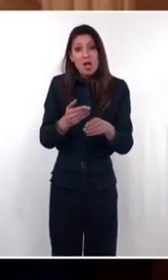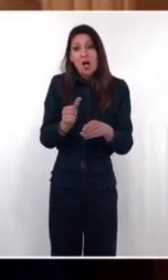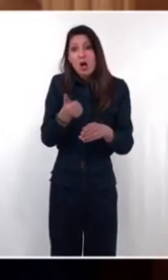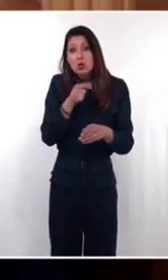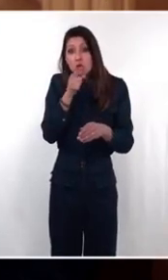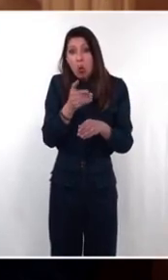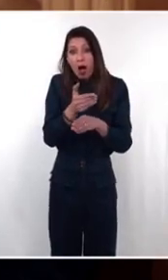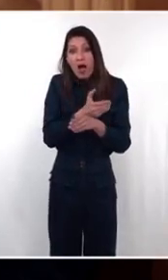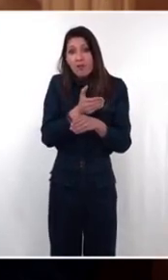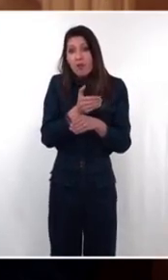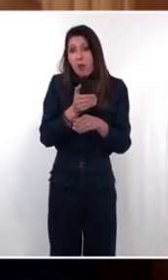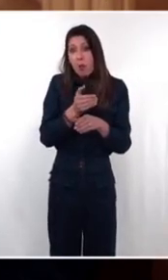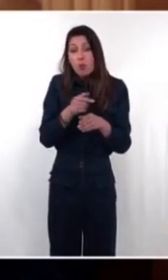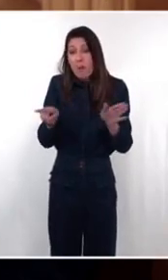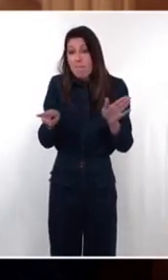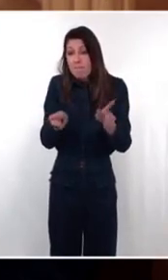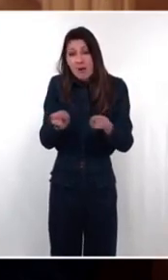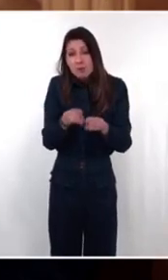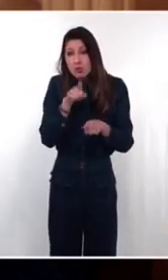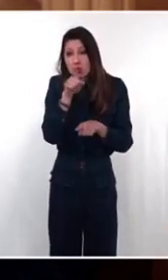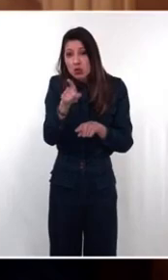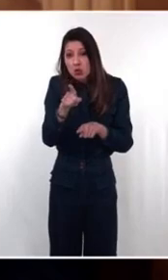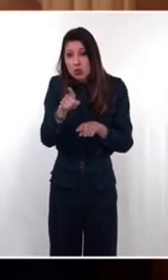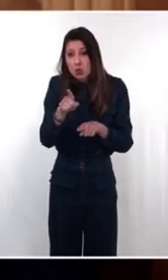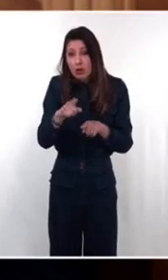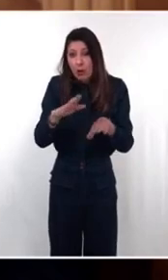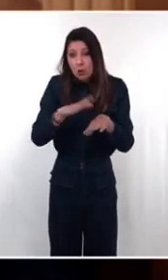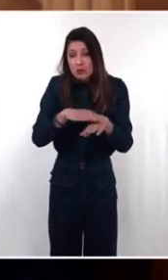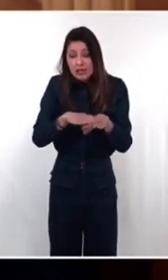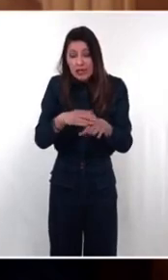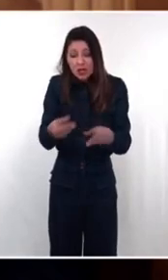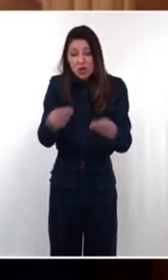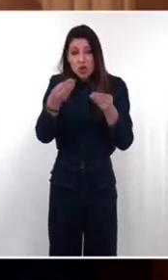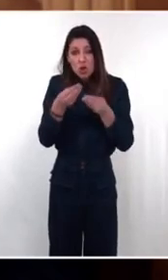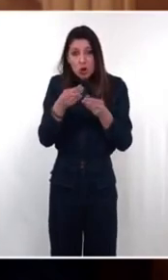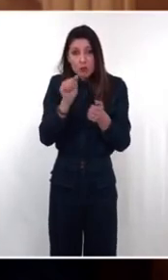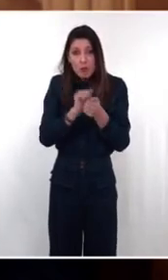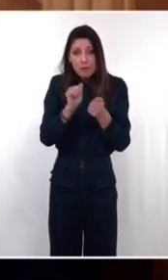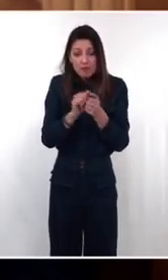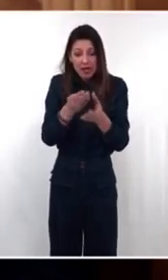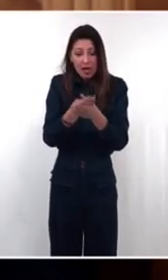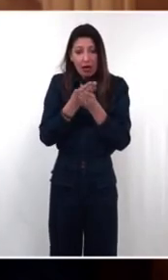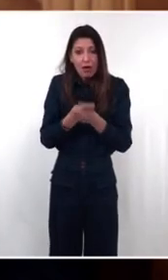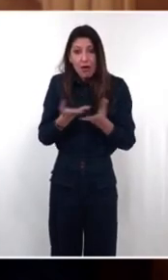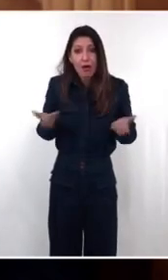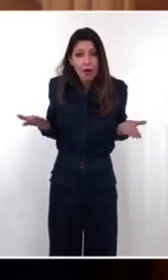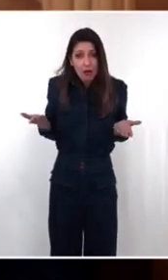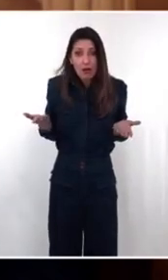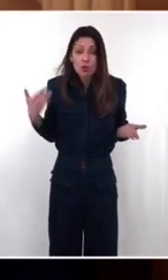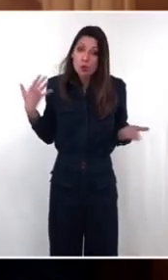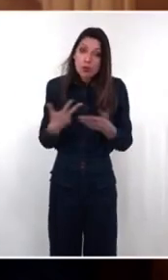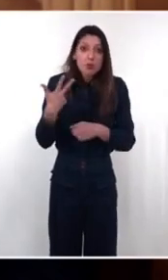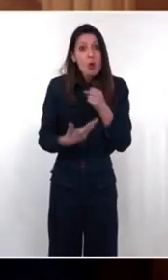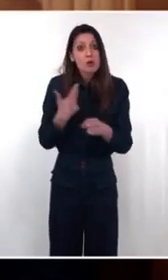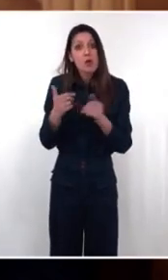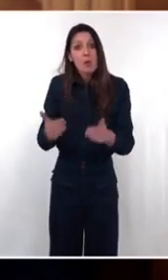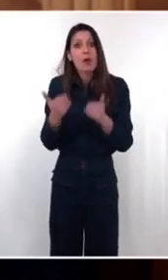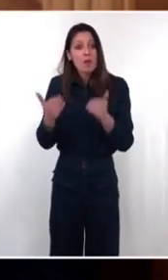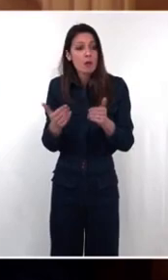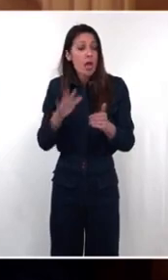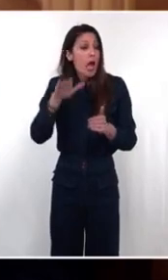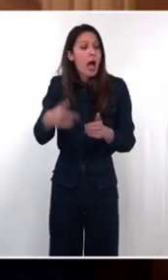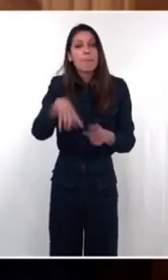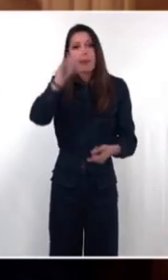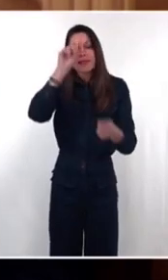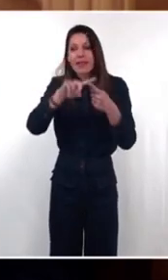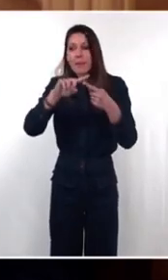Et ce n'est pas une première. C'est comme ça depuis 3 ans. Comment voulez-vous que nous puissions nous positionner par rapport à des problématiques qui